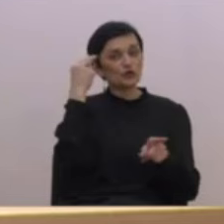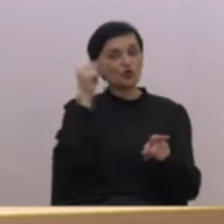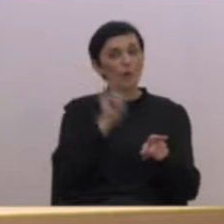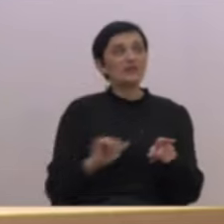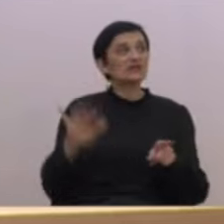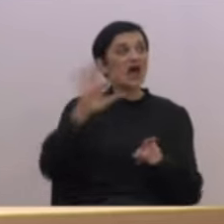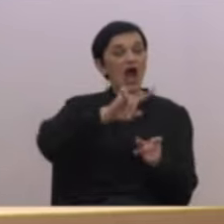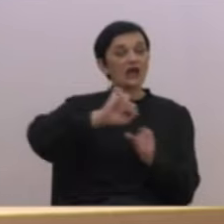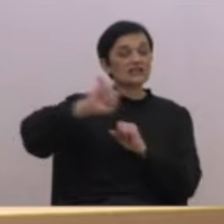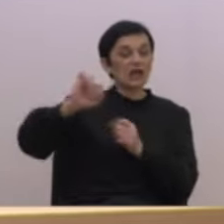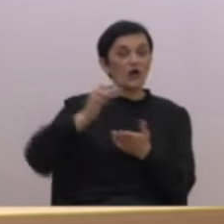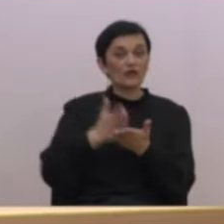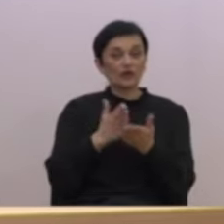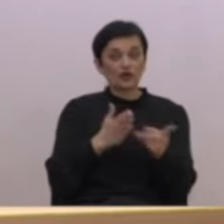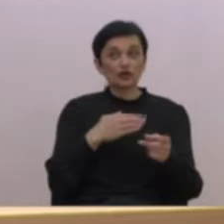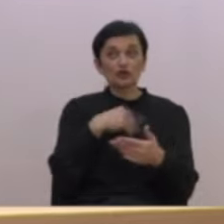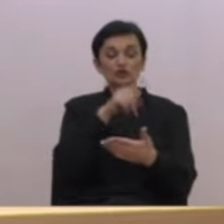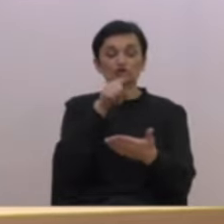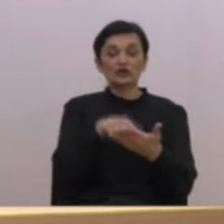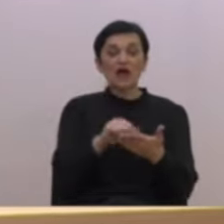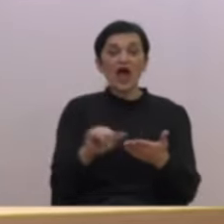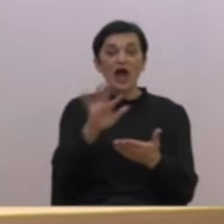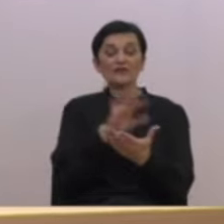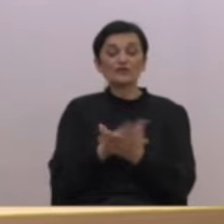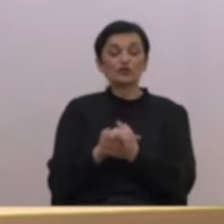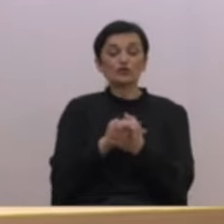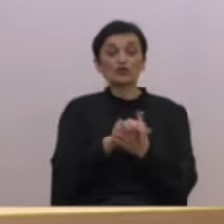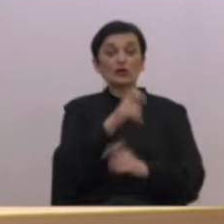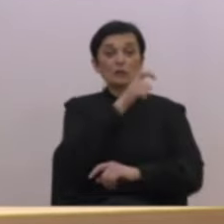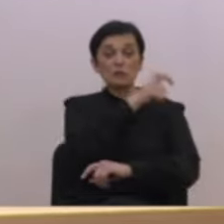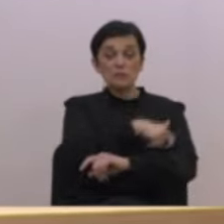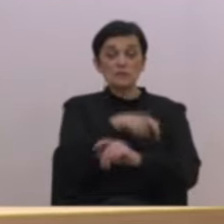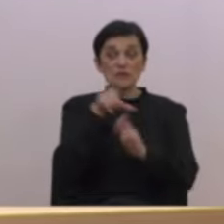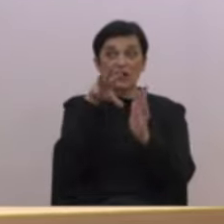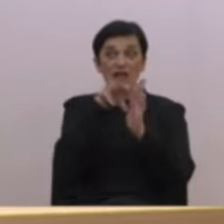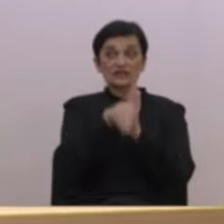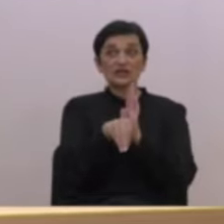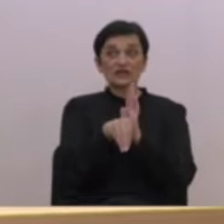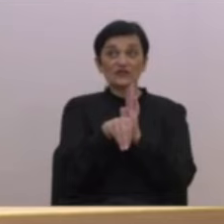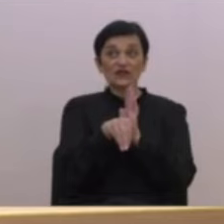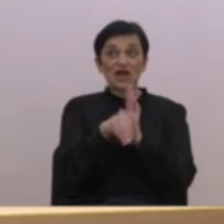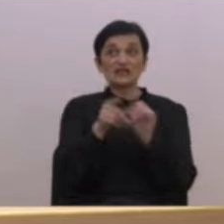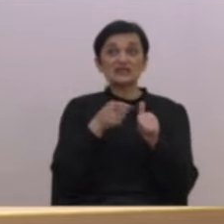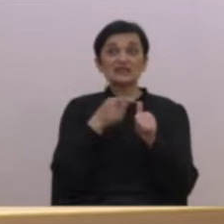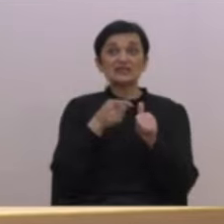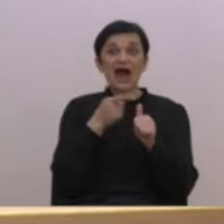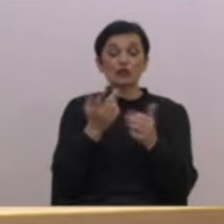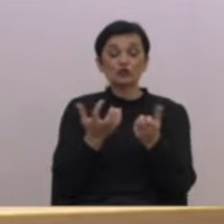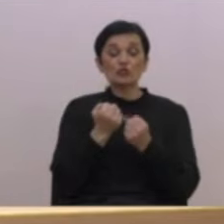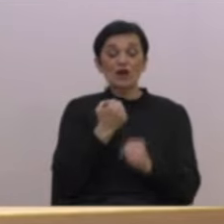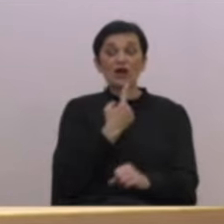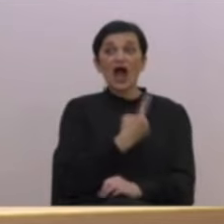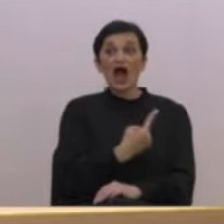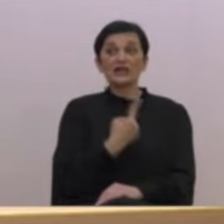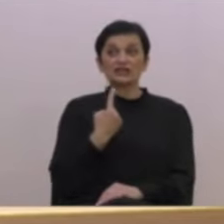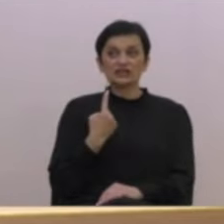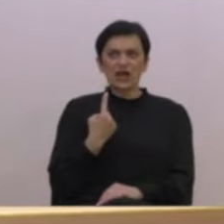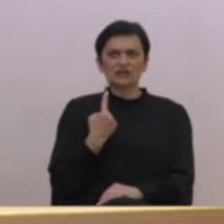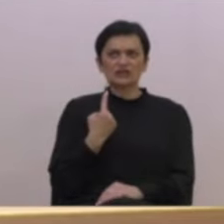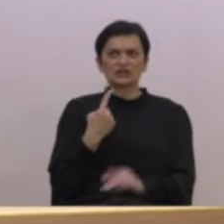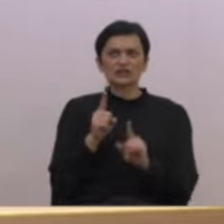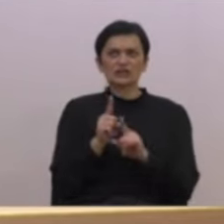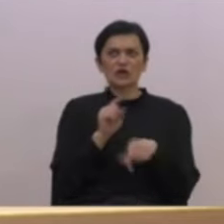ახლა ჩვენთან მაქვს შეკითხვა ევროკავშირში გაწევრიანების და სტატუსის მიღების ერთ-ერთი ასე